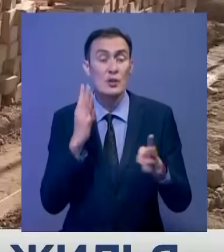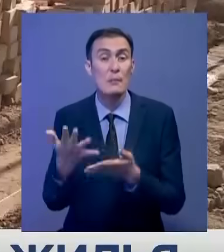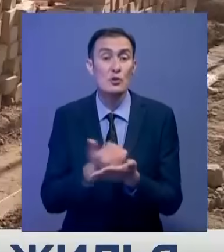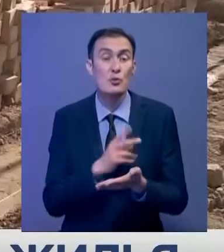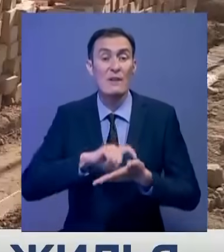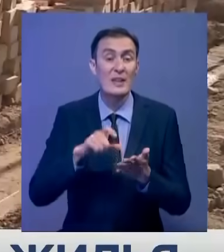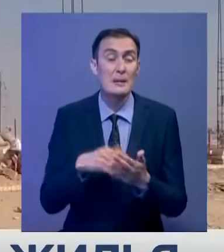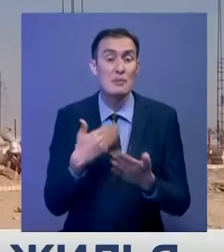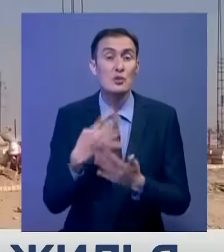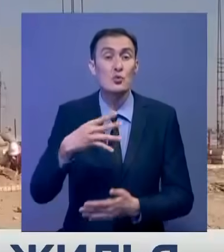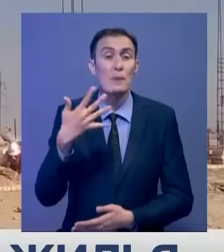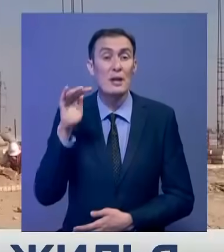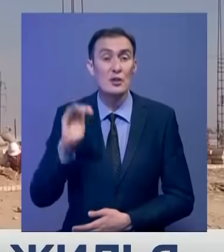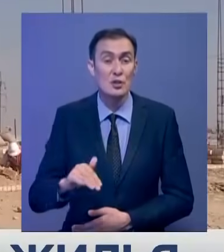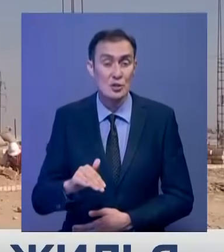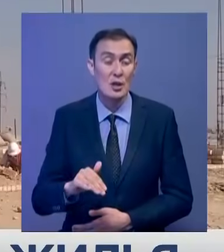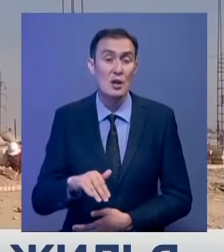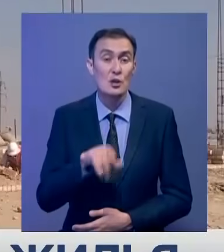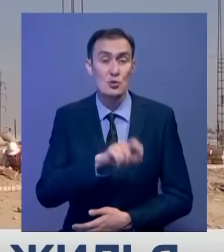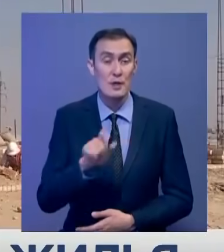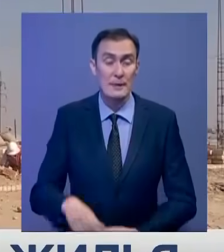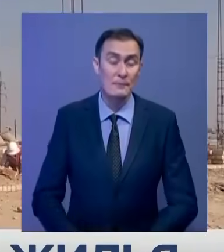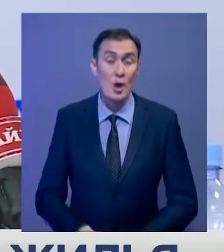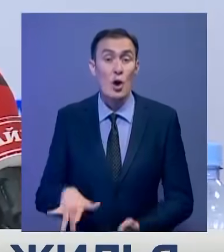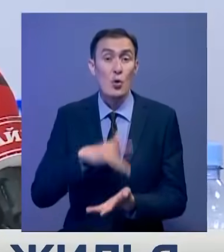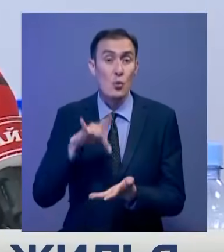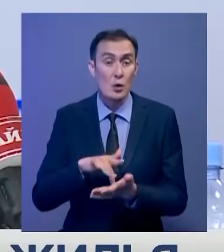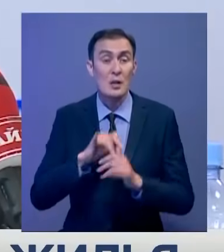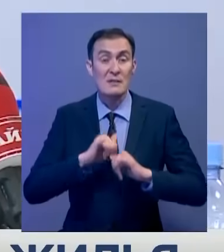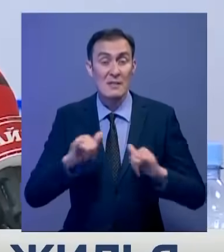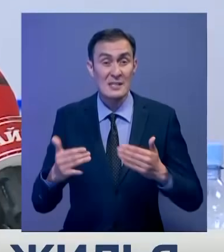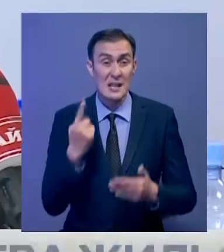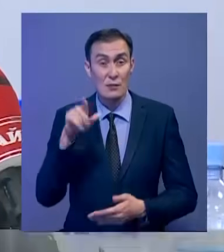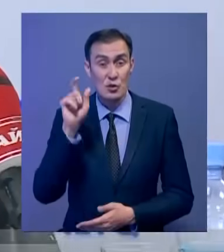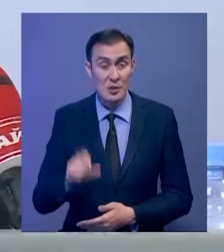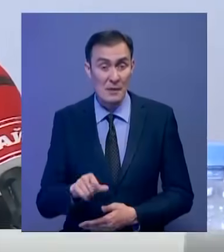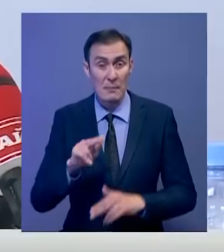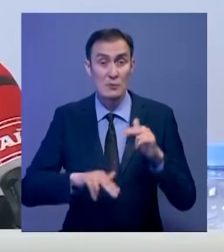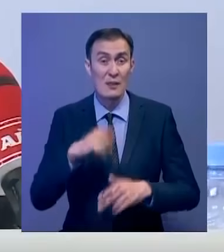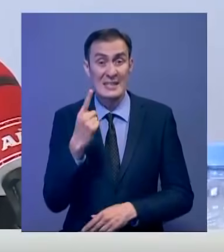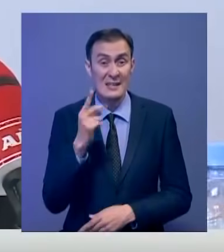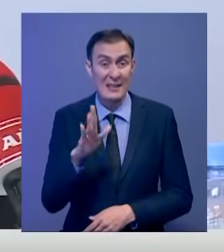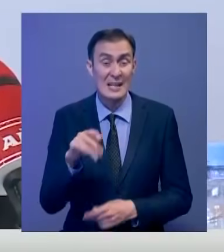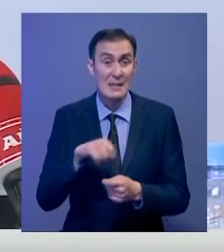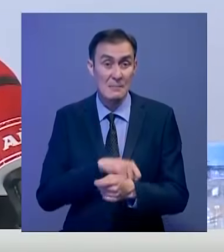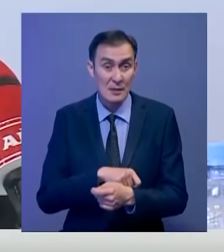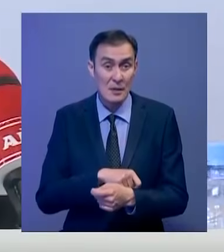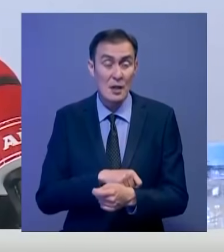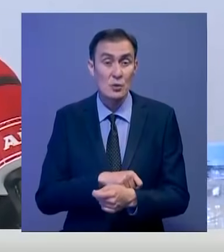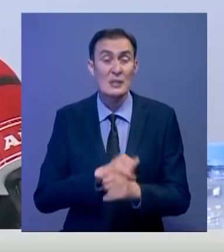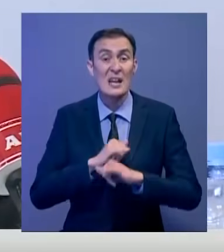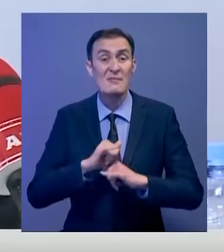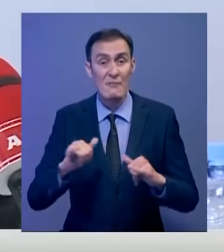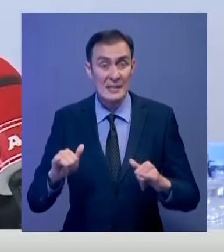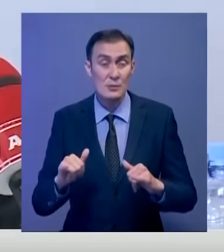получение квартир почти 45 тысяч шымкенцев. Город растет. Если на одного человека построен 1 квадратный метр, это город развивается, значит,